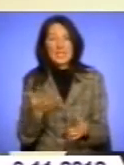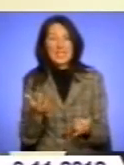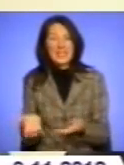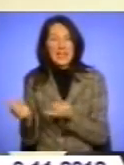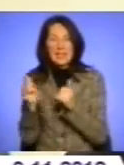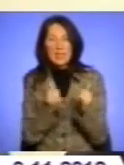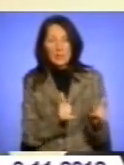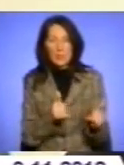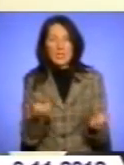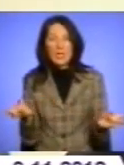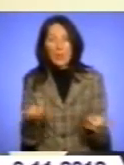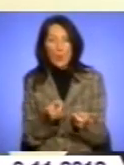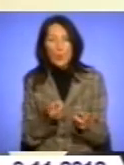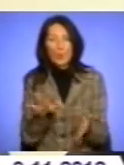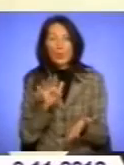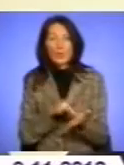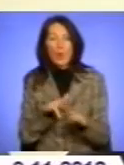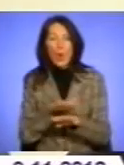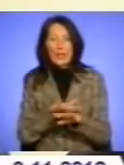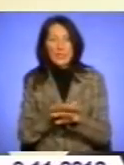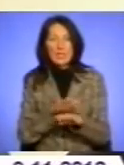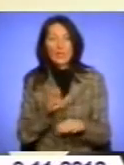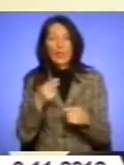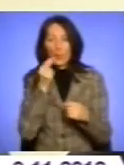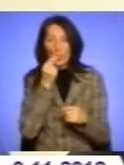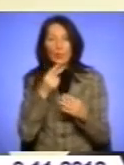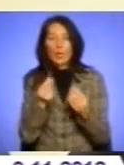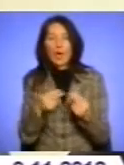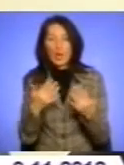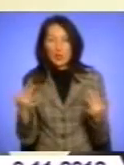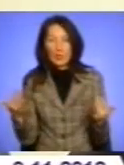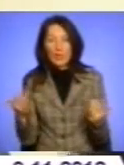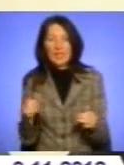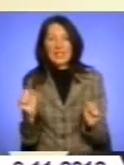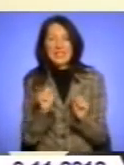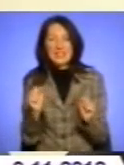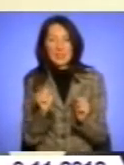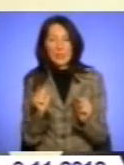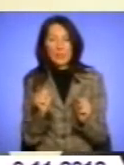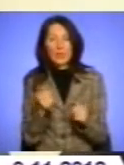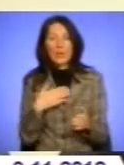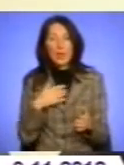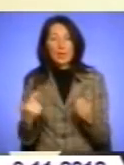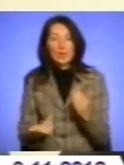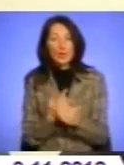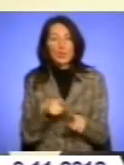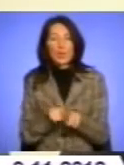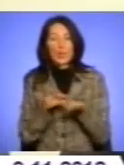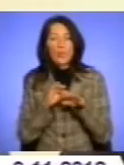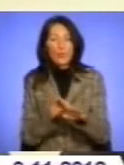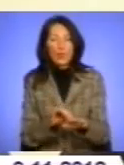забезпечили попиту міського населення у продуктах харчування на зиму. І ми знову ж таки